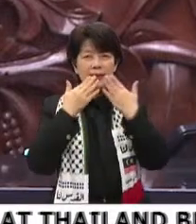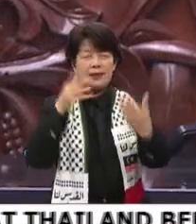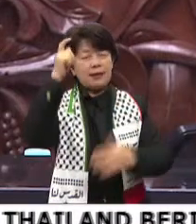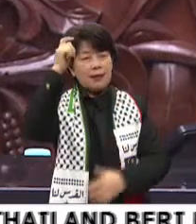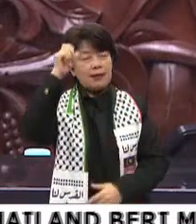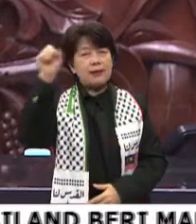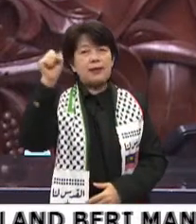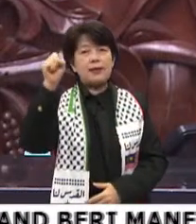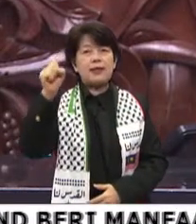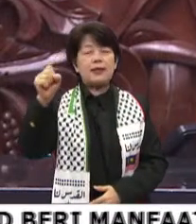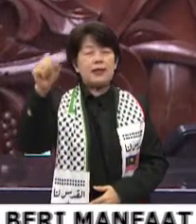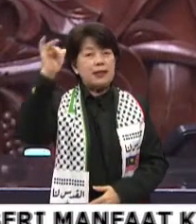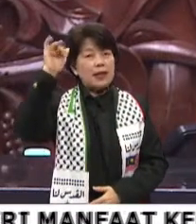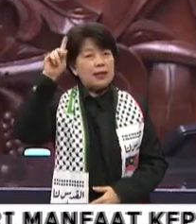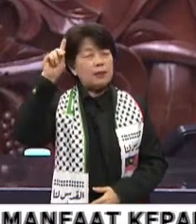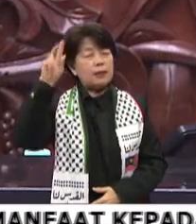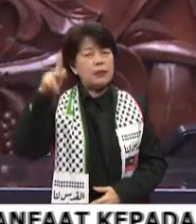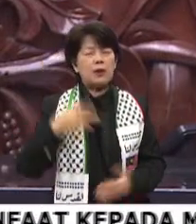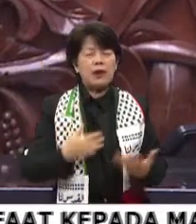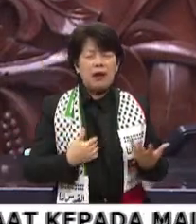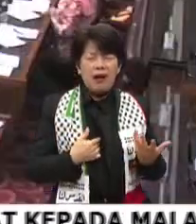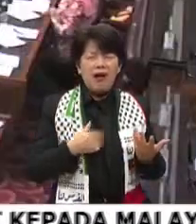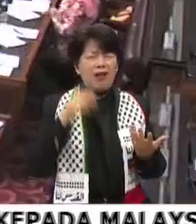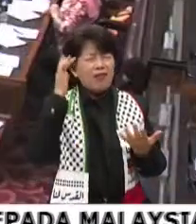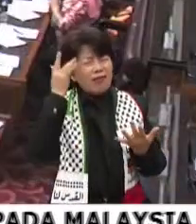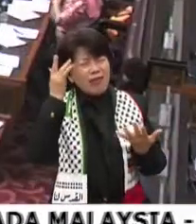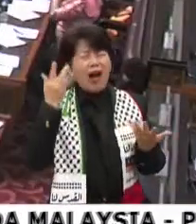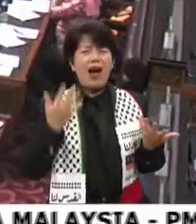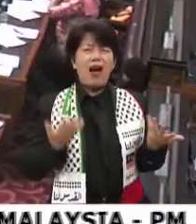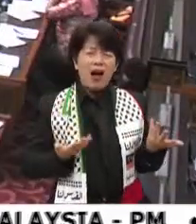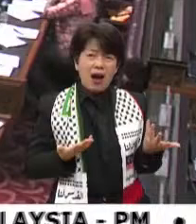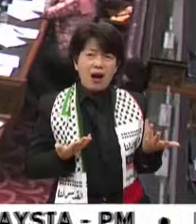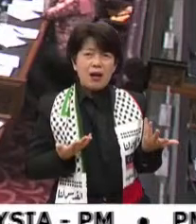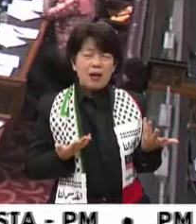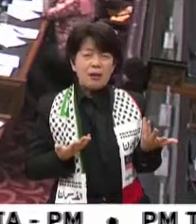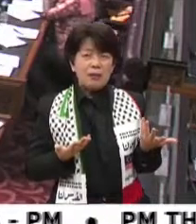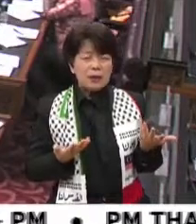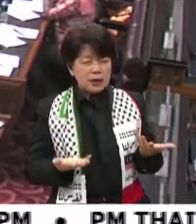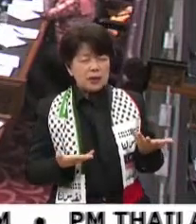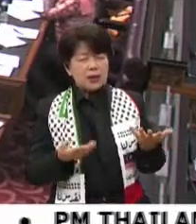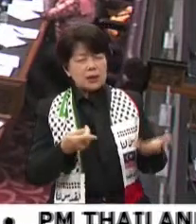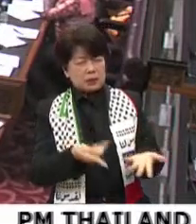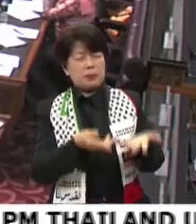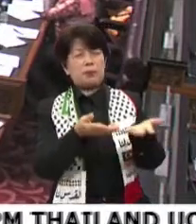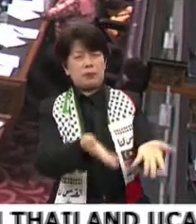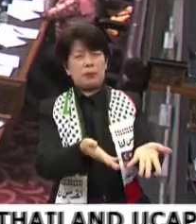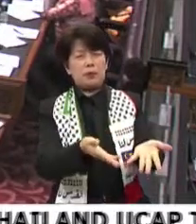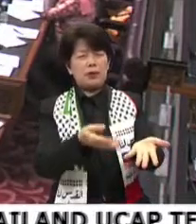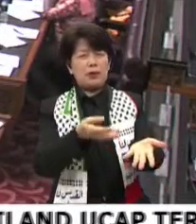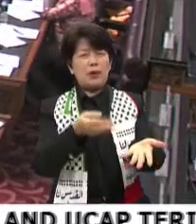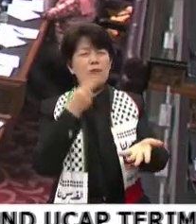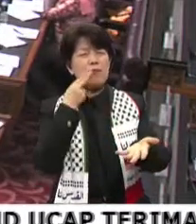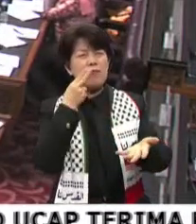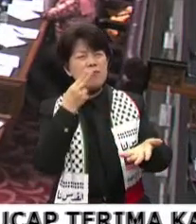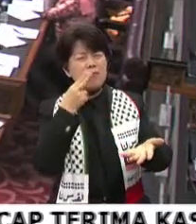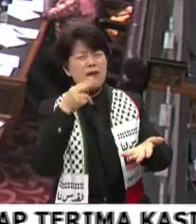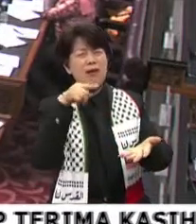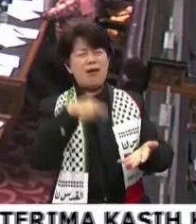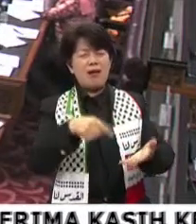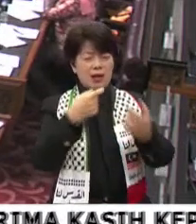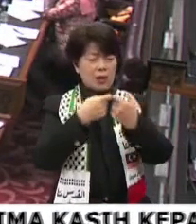yang di-pertua Saya memang tak faham kerana kita tahu implikasi tercaya rokok elektronik